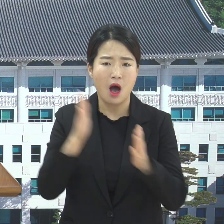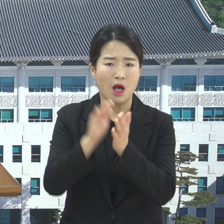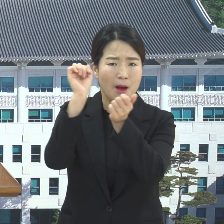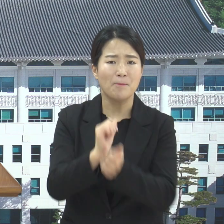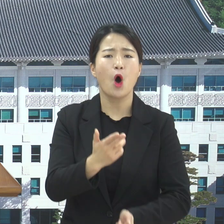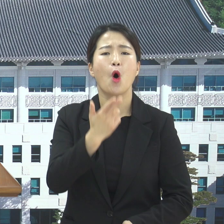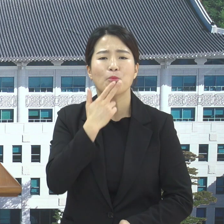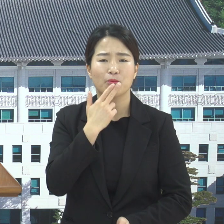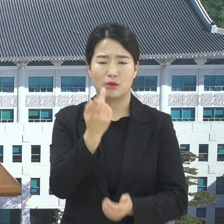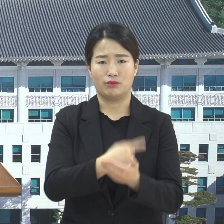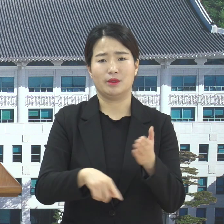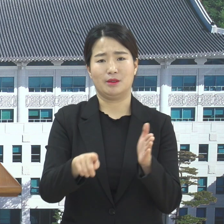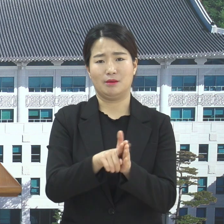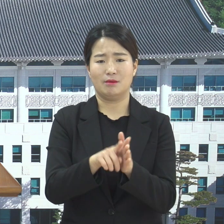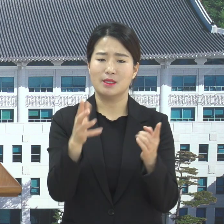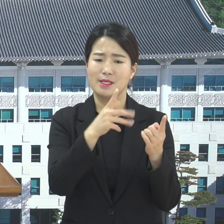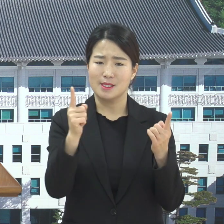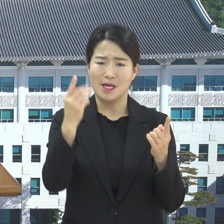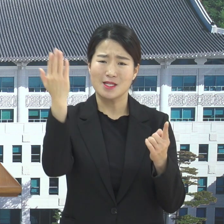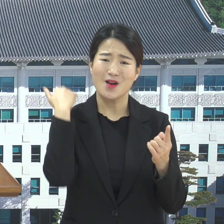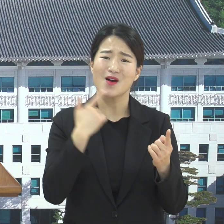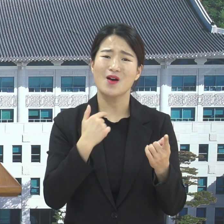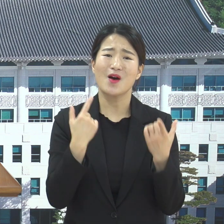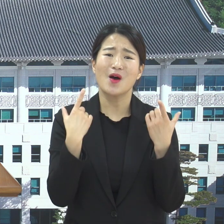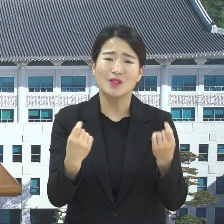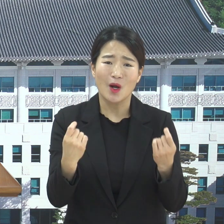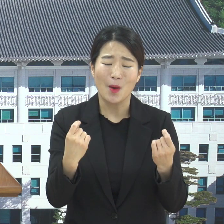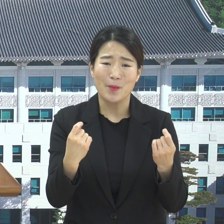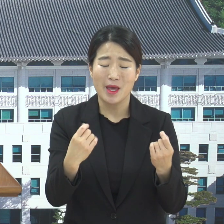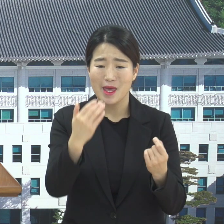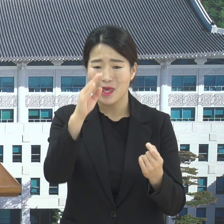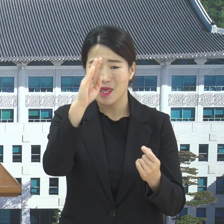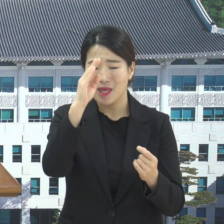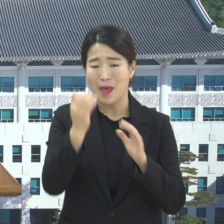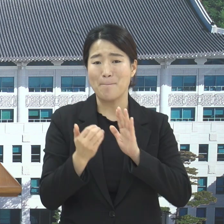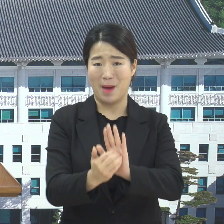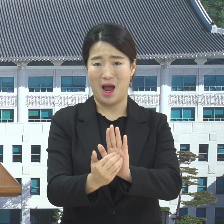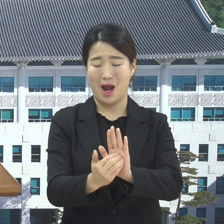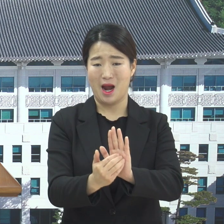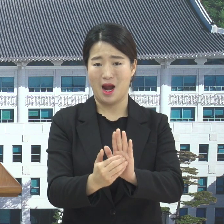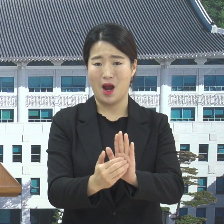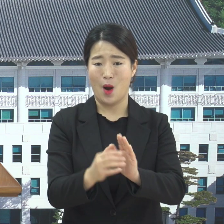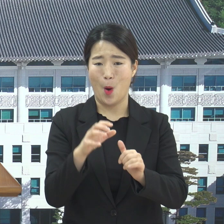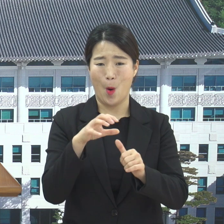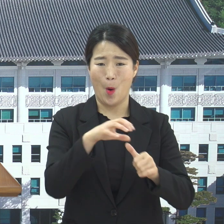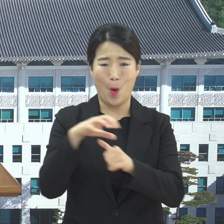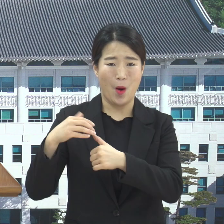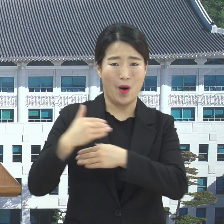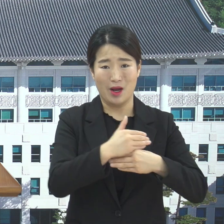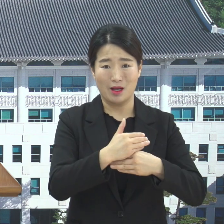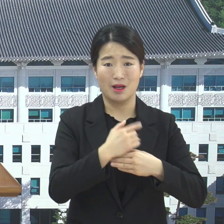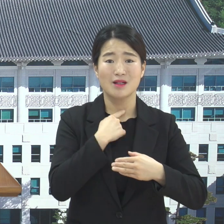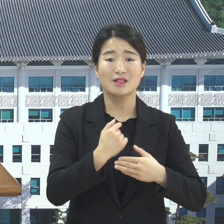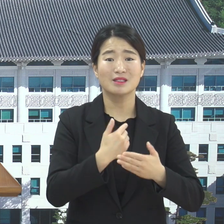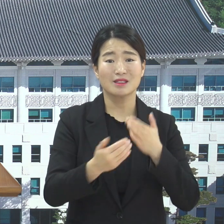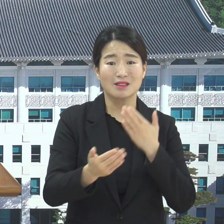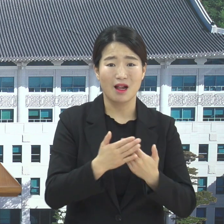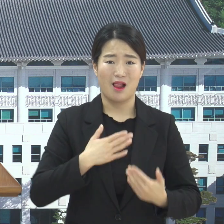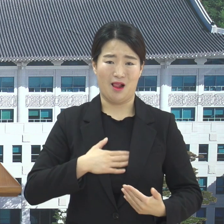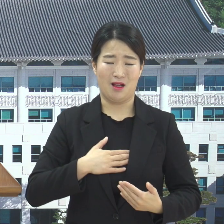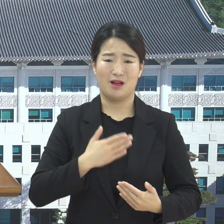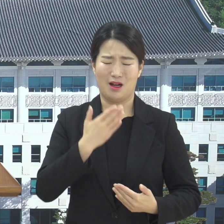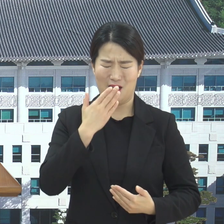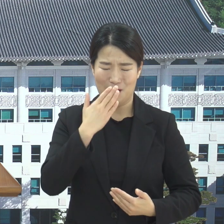발생하는 일이 없도록 1차 대유행에서 예방적 코어 격리 경험을 활용하여 최대한의